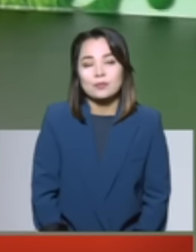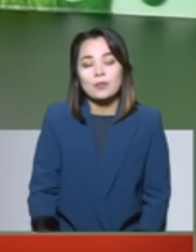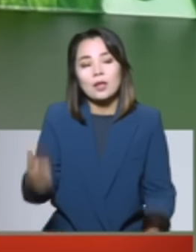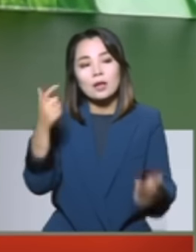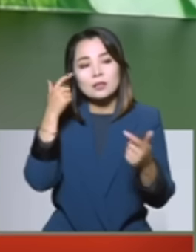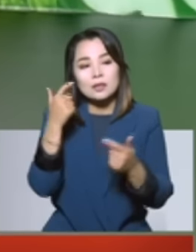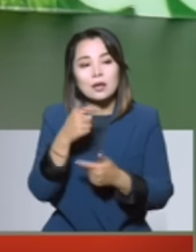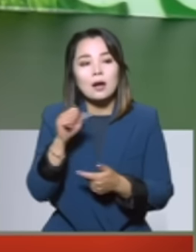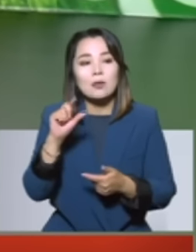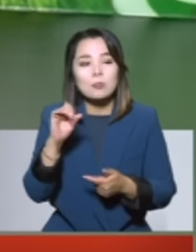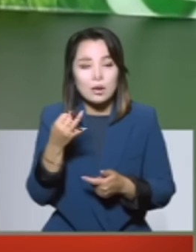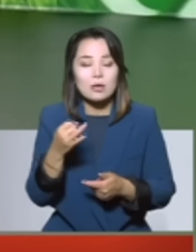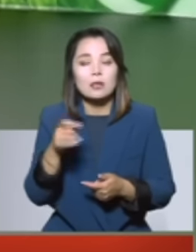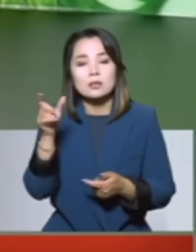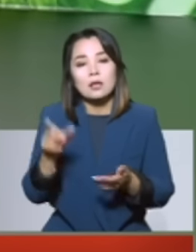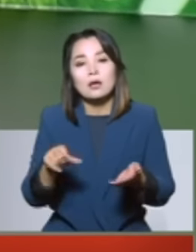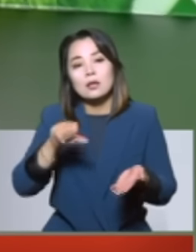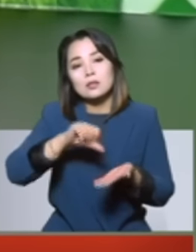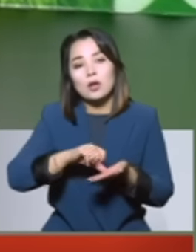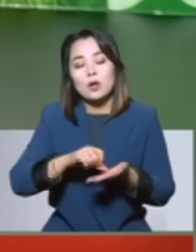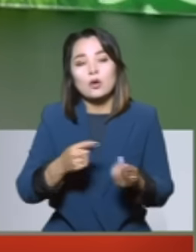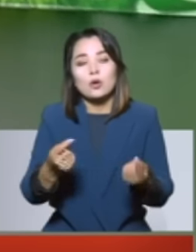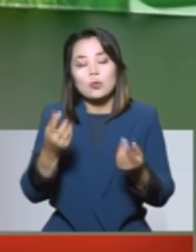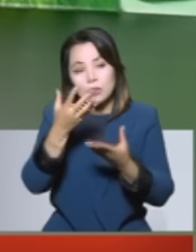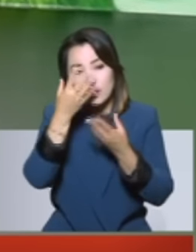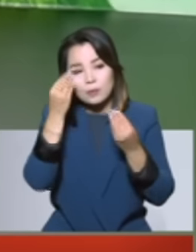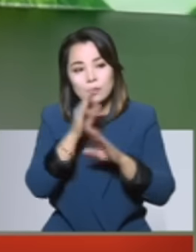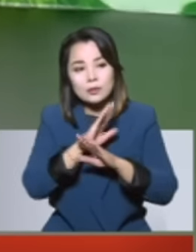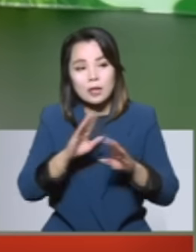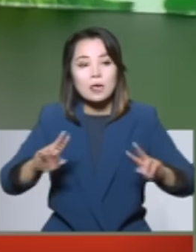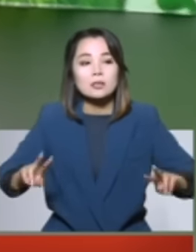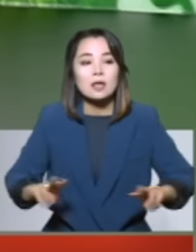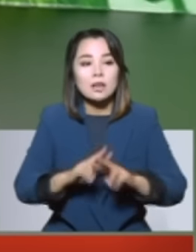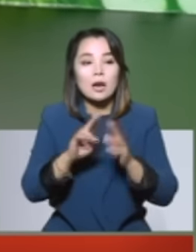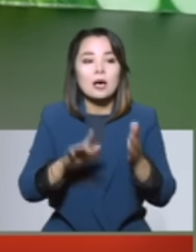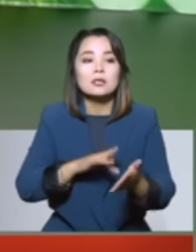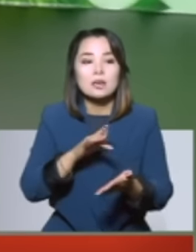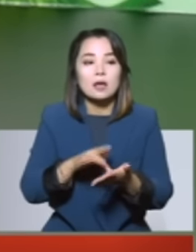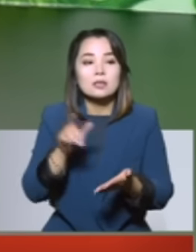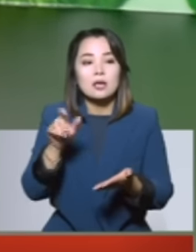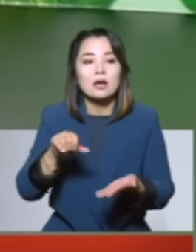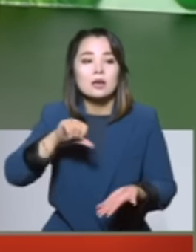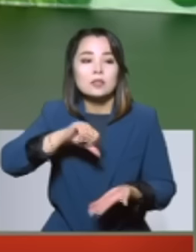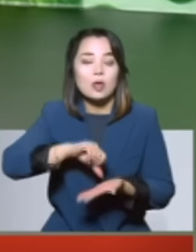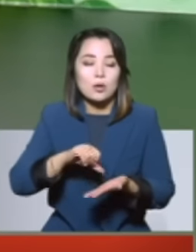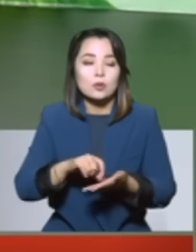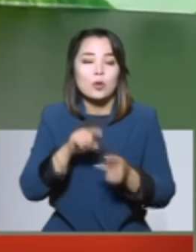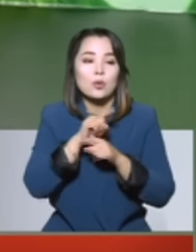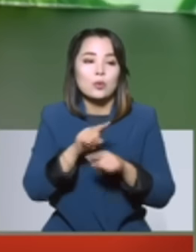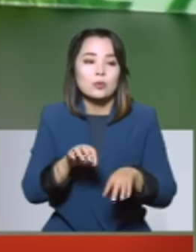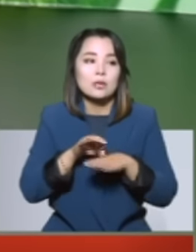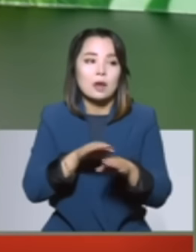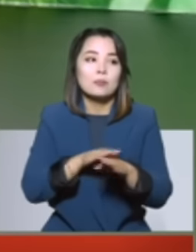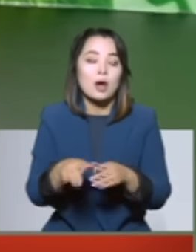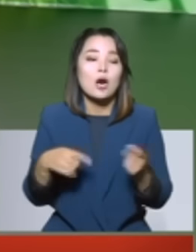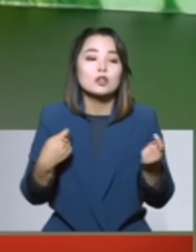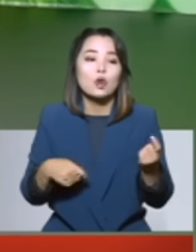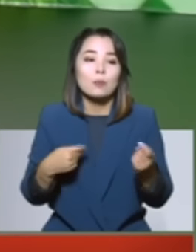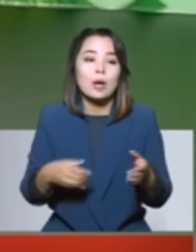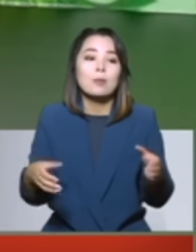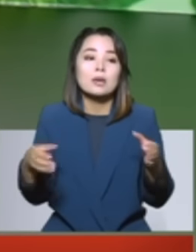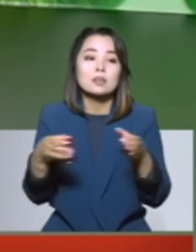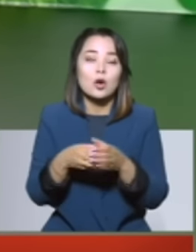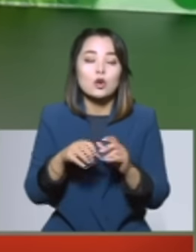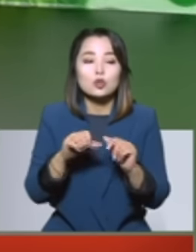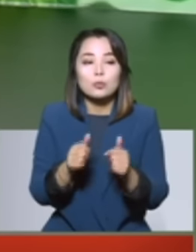Дана Абай, Дара Абай есімі ұмыт болмас үшін бүгін елордадағы Ерке Есілдің жағасында ұлықталып жатыр. Домбыра пати